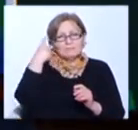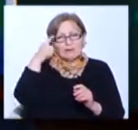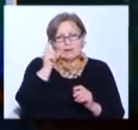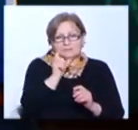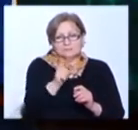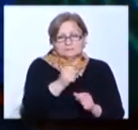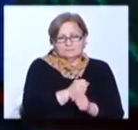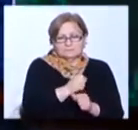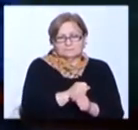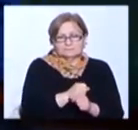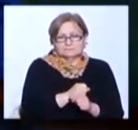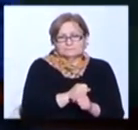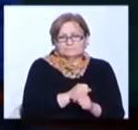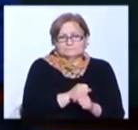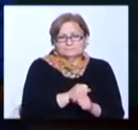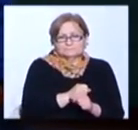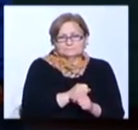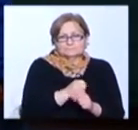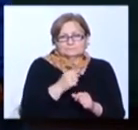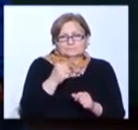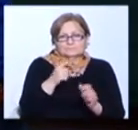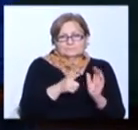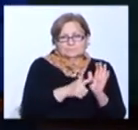მოდი ახლა ეს 7